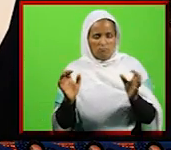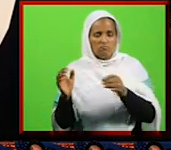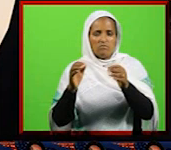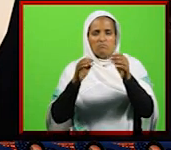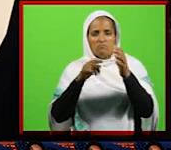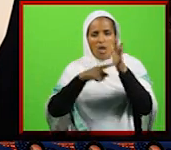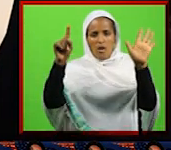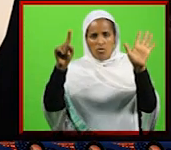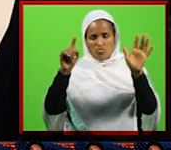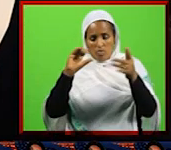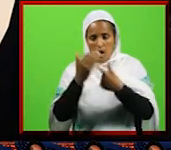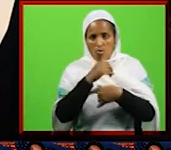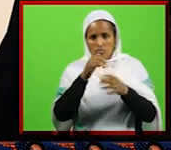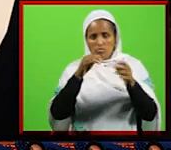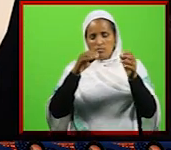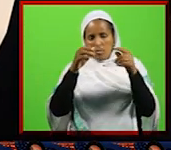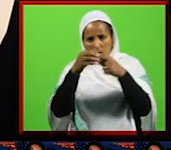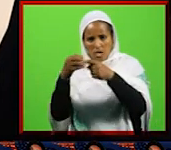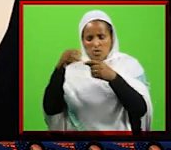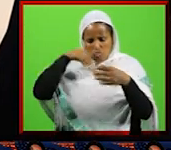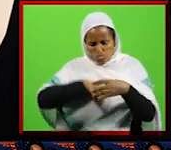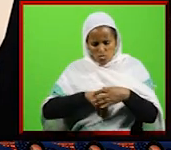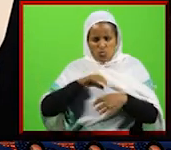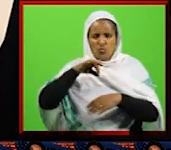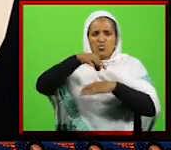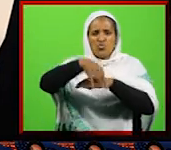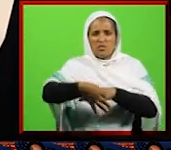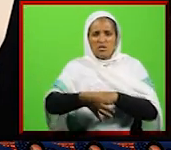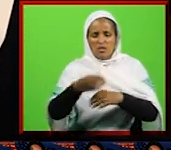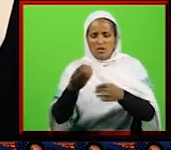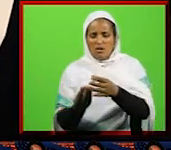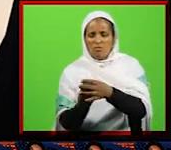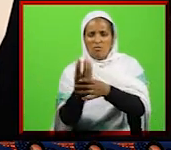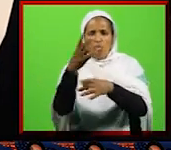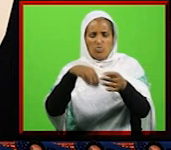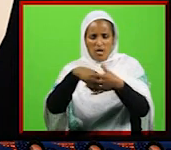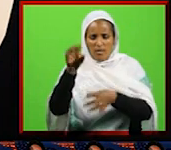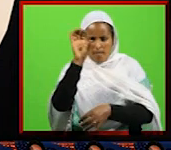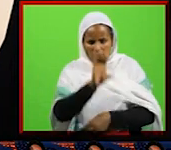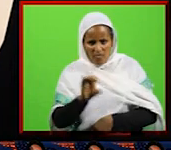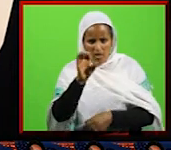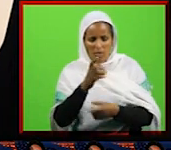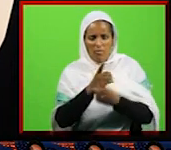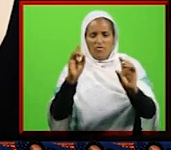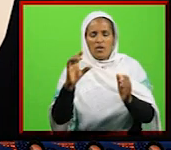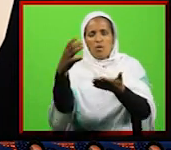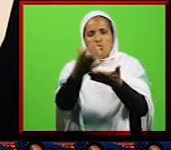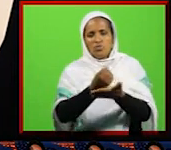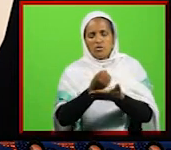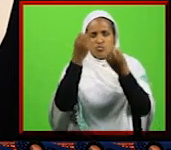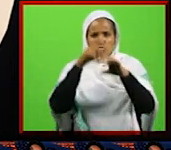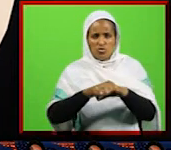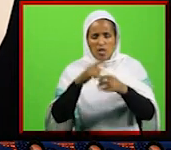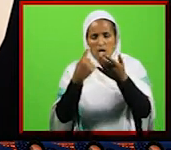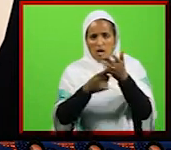ለፍች የሚዳርጉ ካልናቸው ነገሮች እስከሆኑ ድረስ የውስጡን ቁስል የማውጣት የሚፈልግ